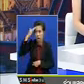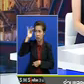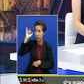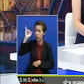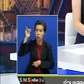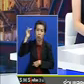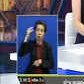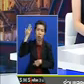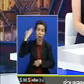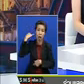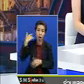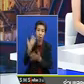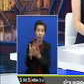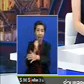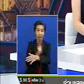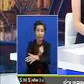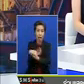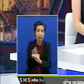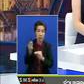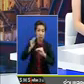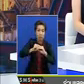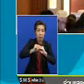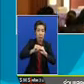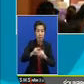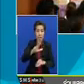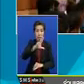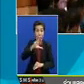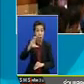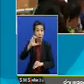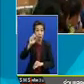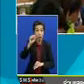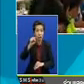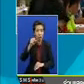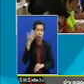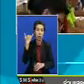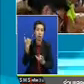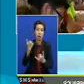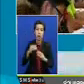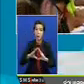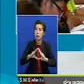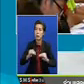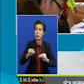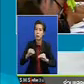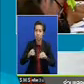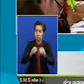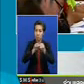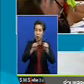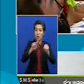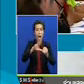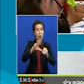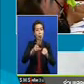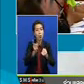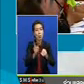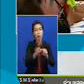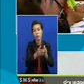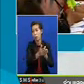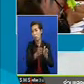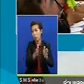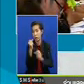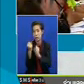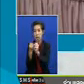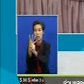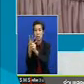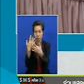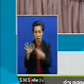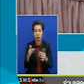ค่าแรงขั้นต่ำเป็น300บาททั่วประเทศไทยนิ่งมาประมาณสัก4ปีรอบนี้ประธานคณะกรรมการสมานฉันท์แรงงานไทยคุณวิ